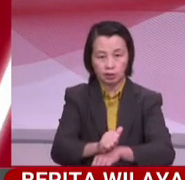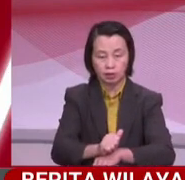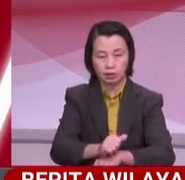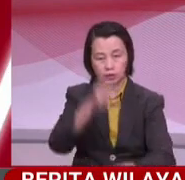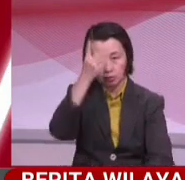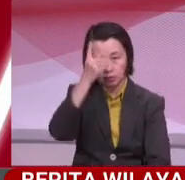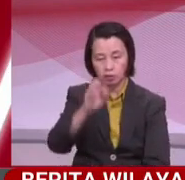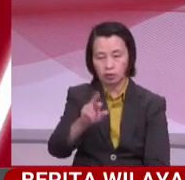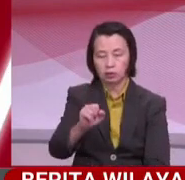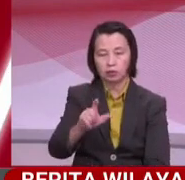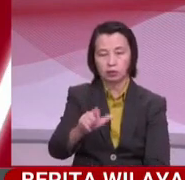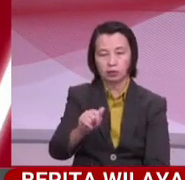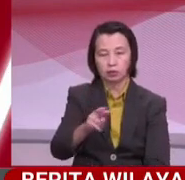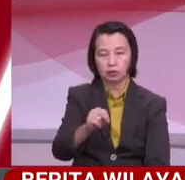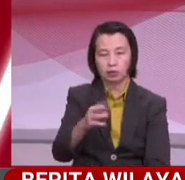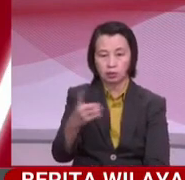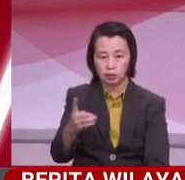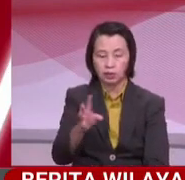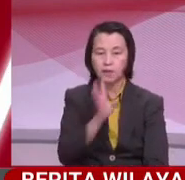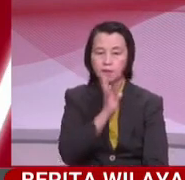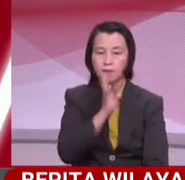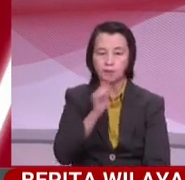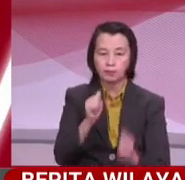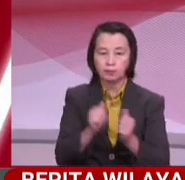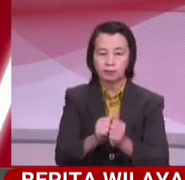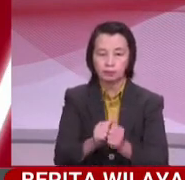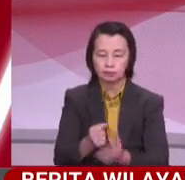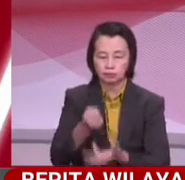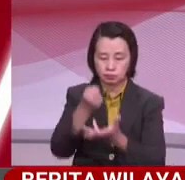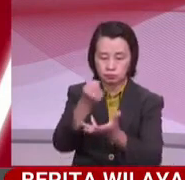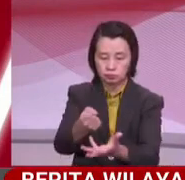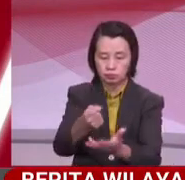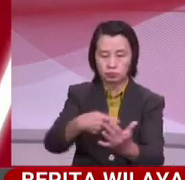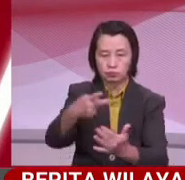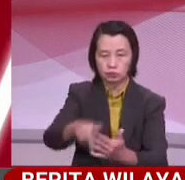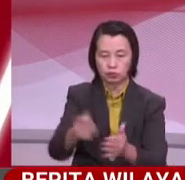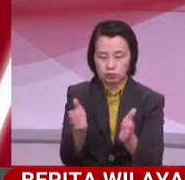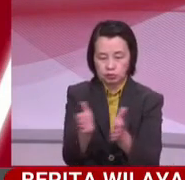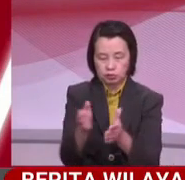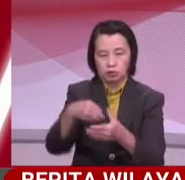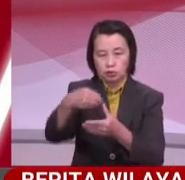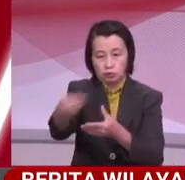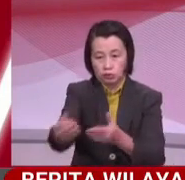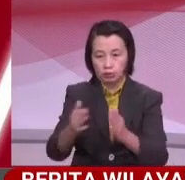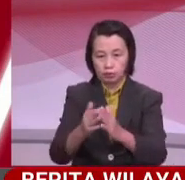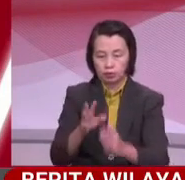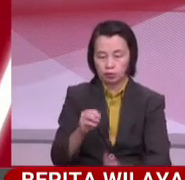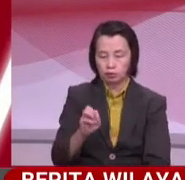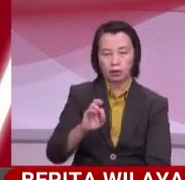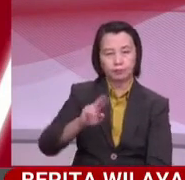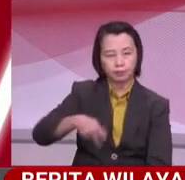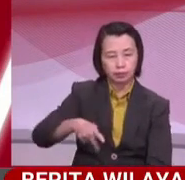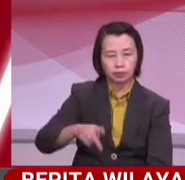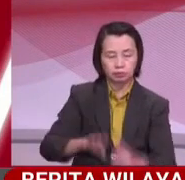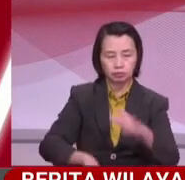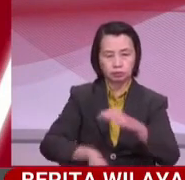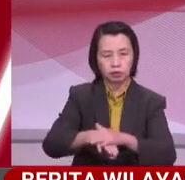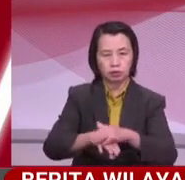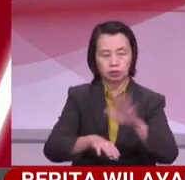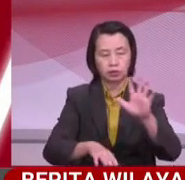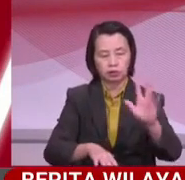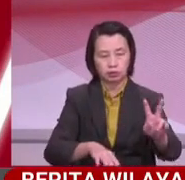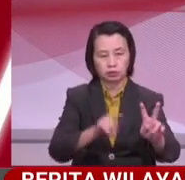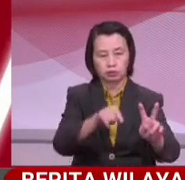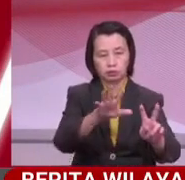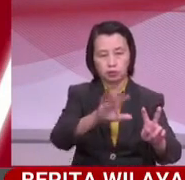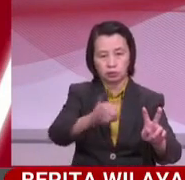trailer sagawe berkata dengan suntikan grana Project kecil luar Bandar mrp mencegah 25000000